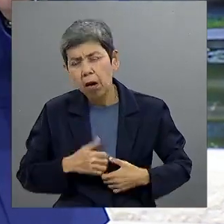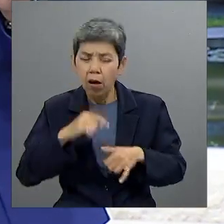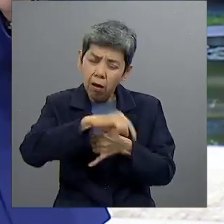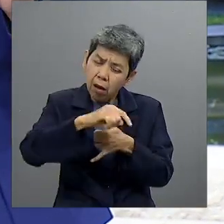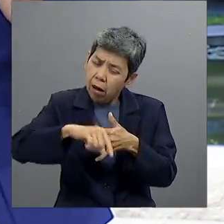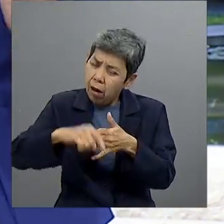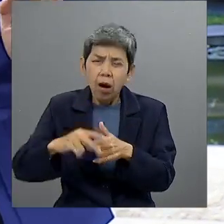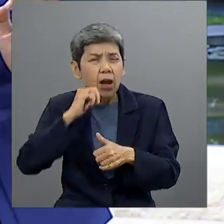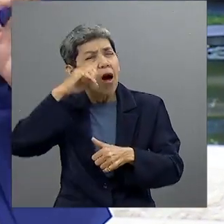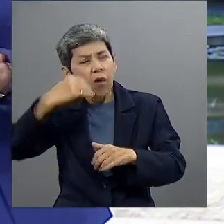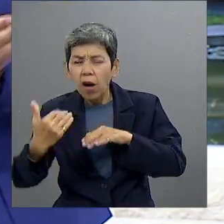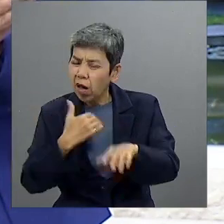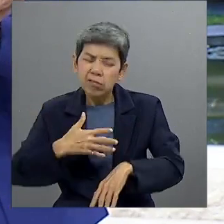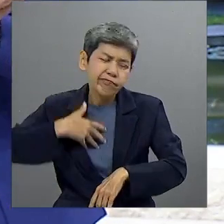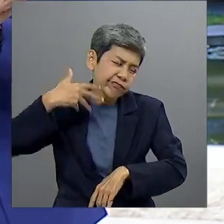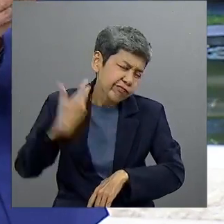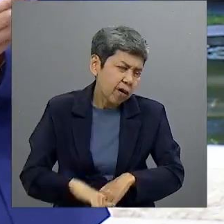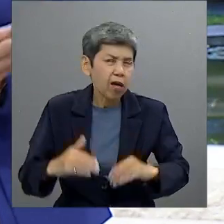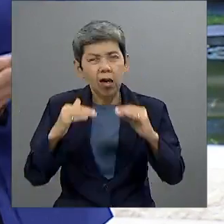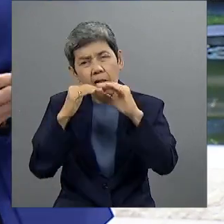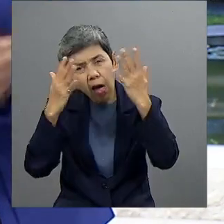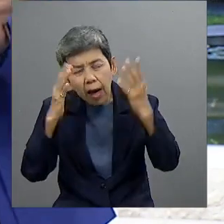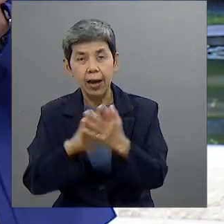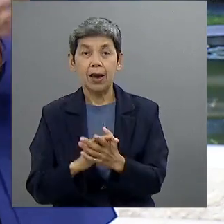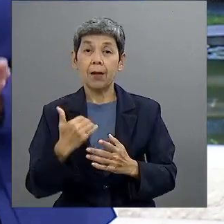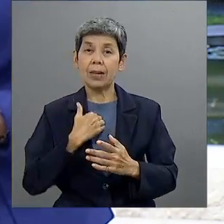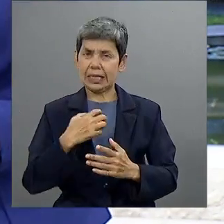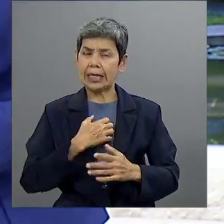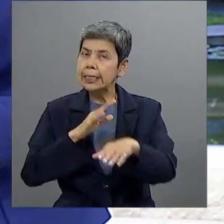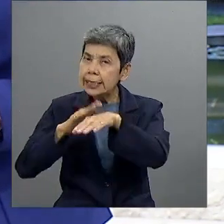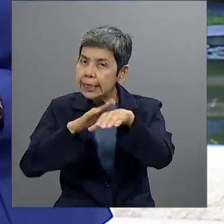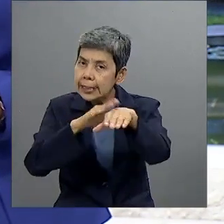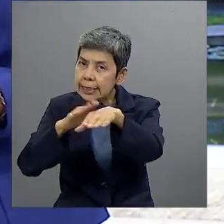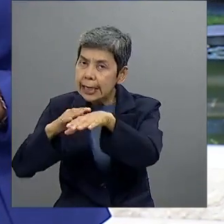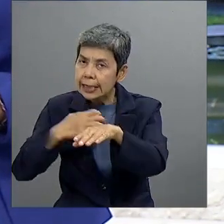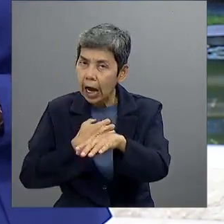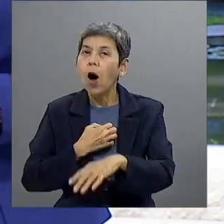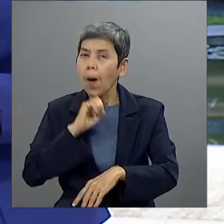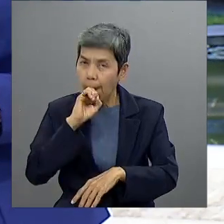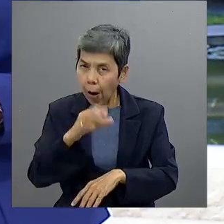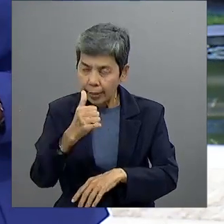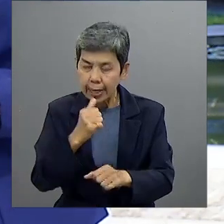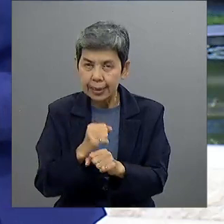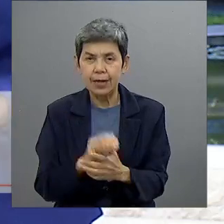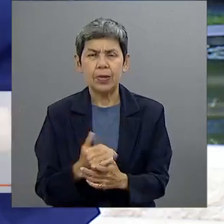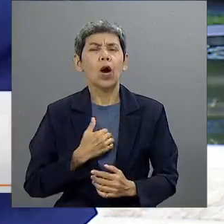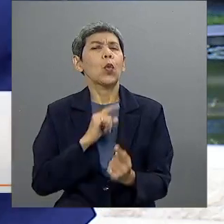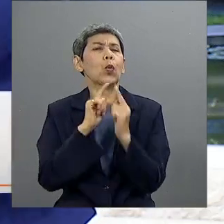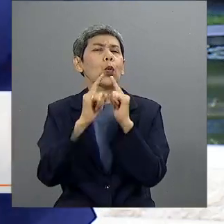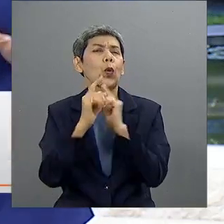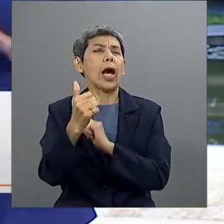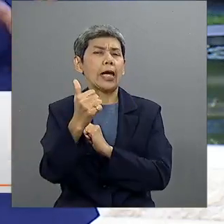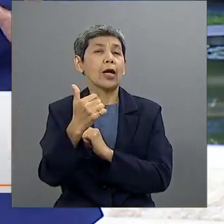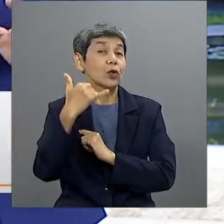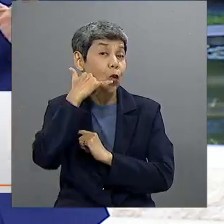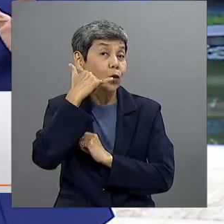คไม่ได้รับความเป็นธรรมนะคะหรือว่าอยากจะเตือนภัยสังคมเรื่องใดก็แล้วแต่นะคะมาพูดคุยกันค่ะหมายเลขโทรศัพท์ของเรา